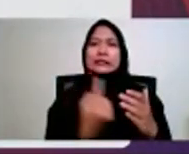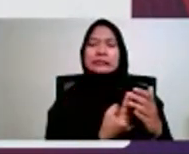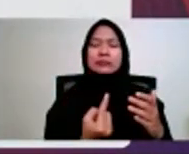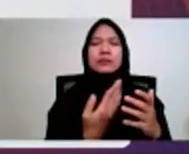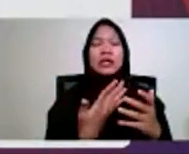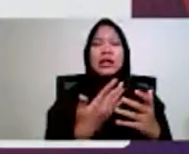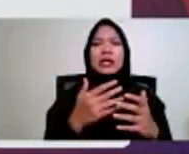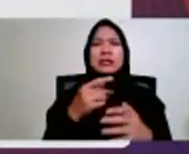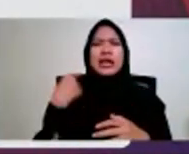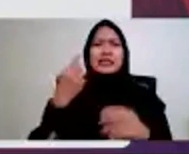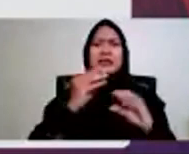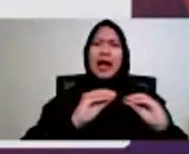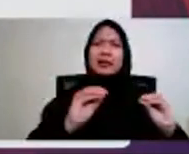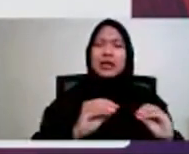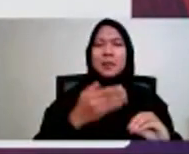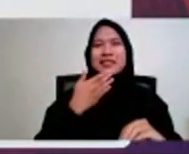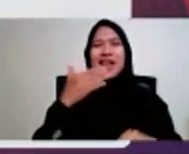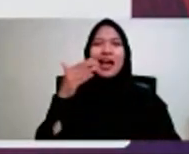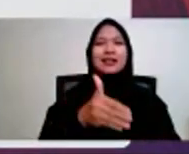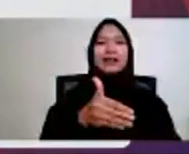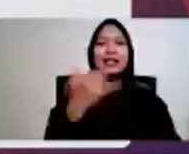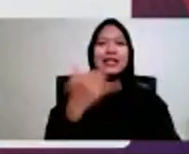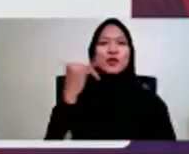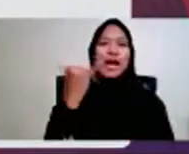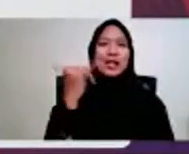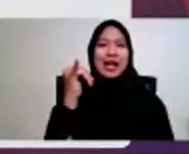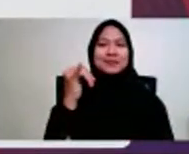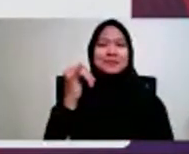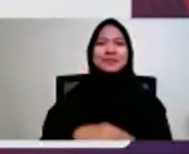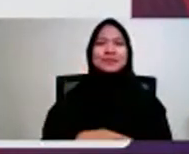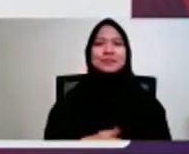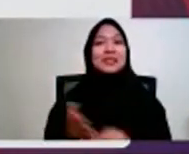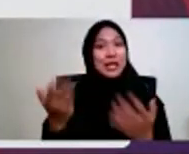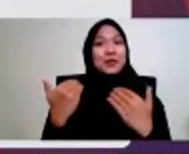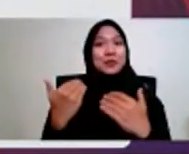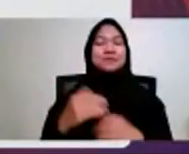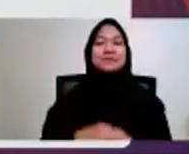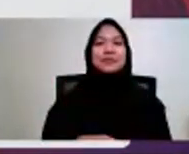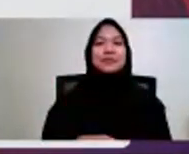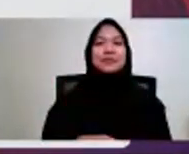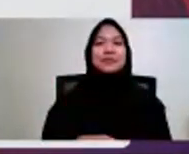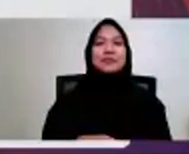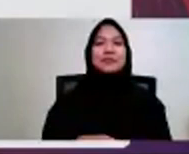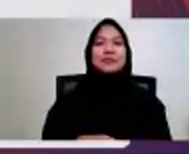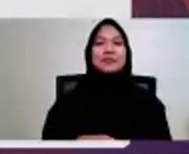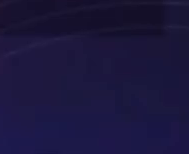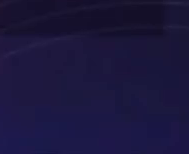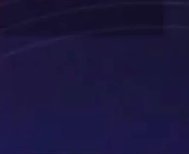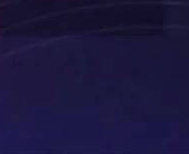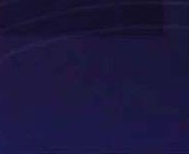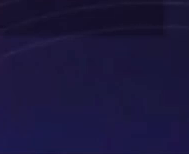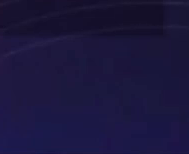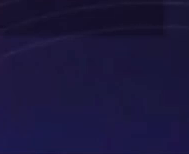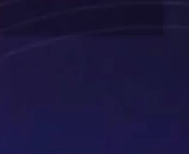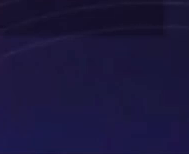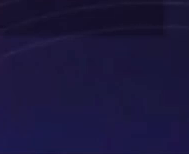dan selalu ngajar hadir di Jogjakarta yuk selainnya Tampilkan mas eh